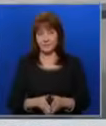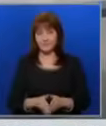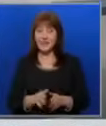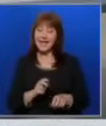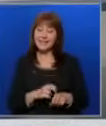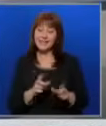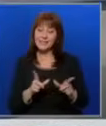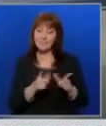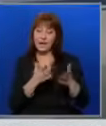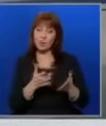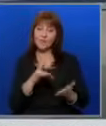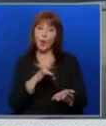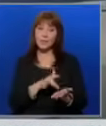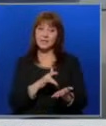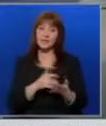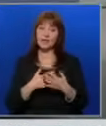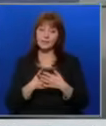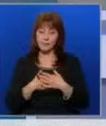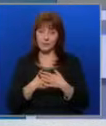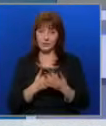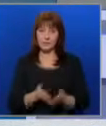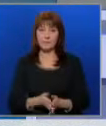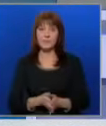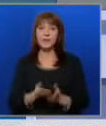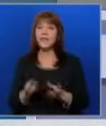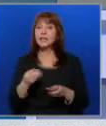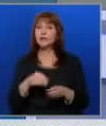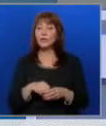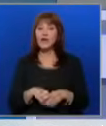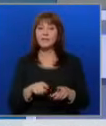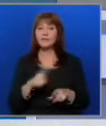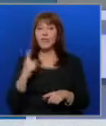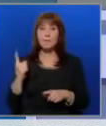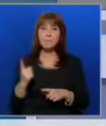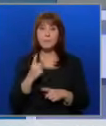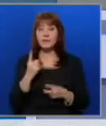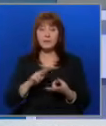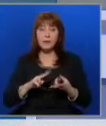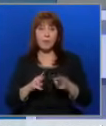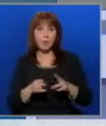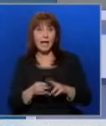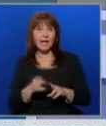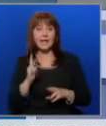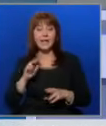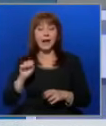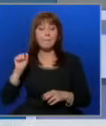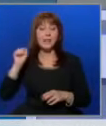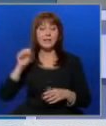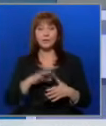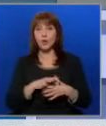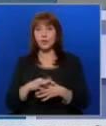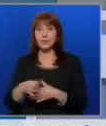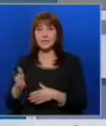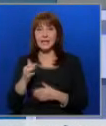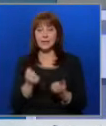Деси Маркова от централата на ДПС. Благодарим ти. И да добавим, че това е първата рокада на партийно ръководство след местните избори. За тях